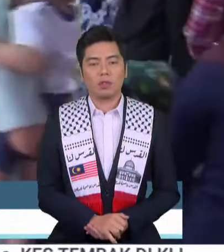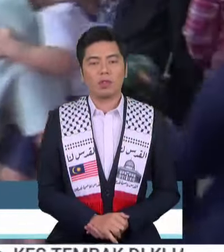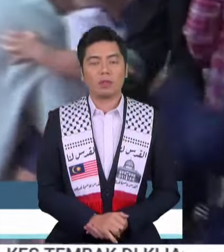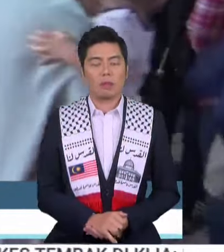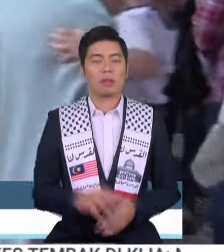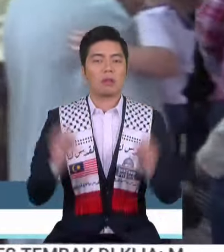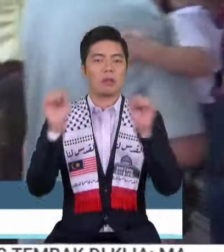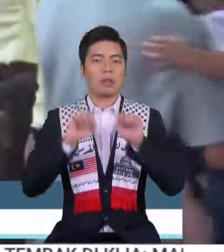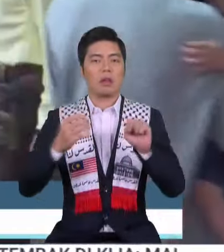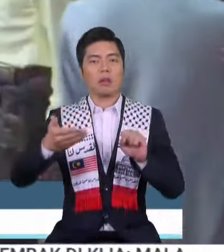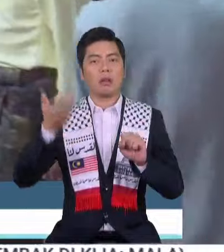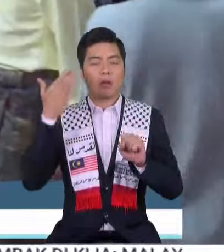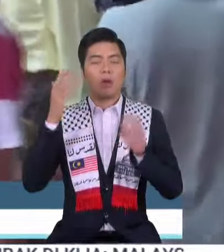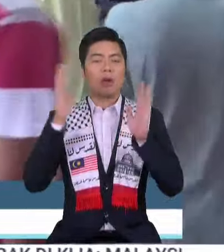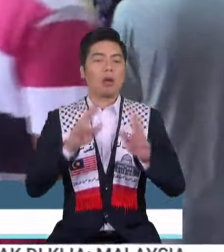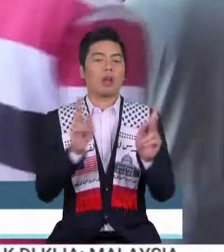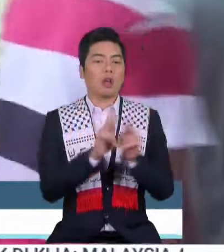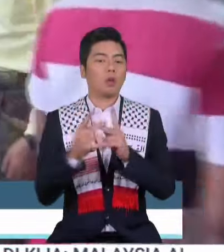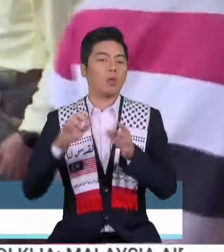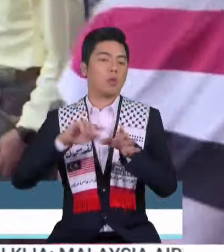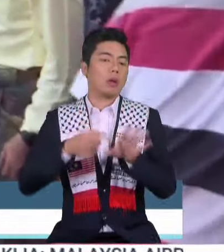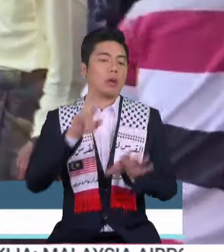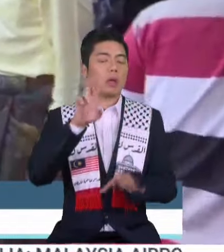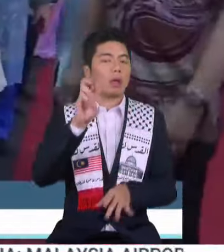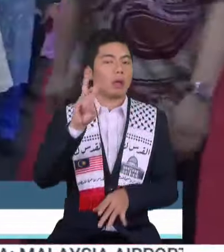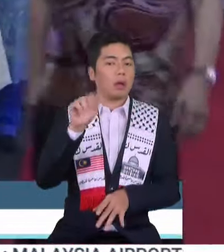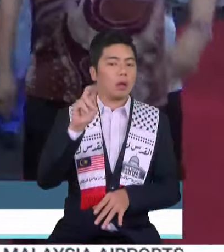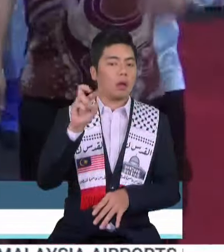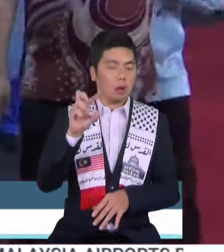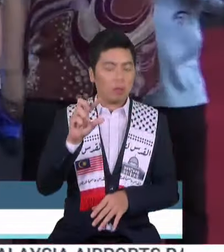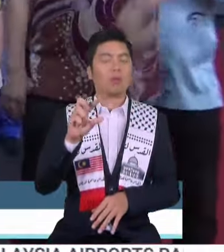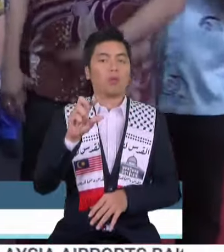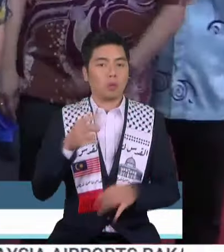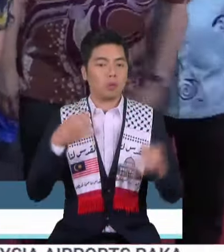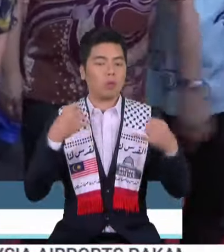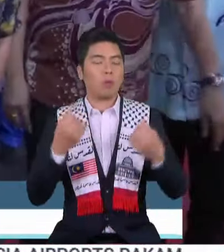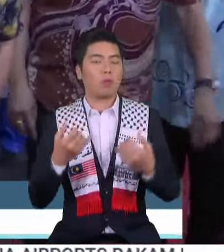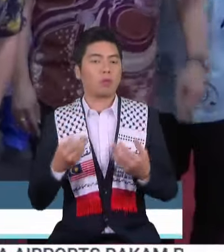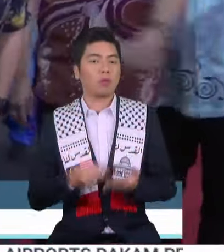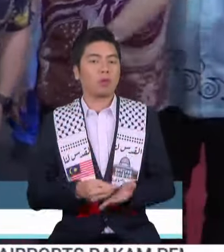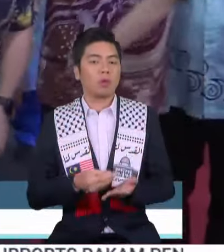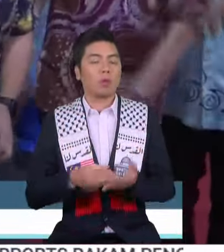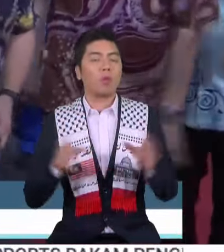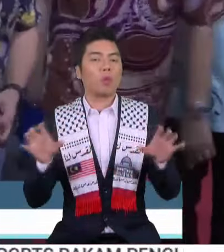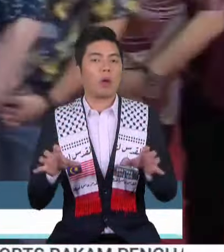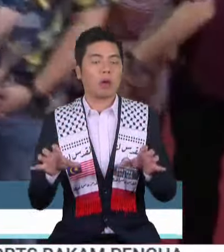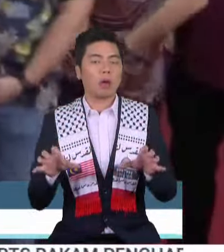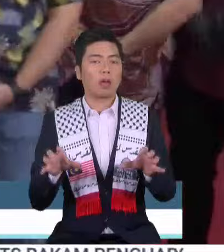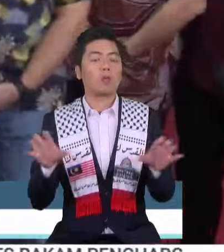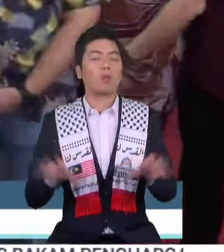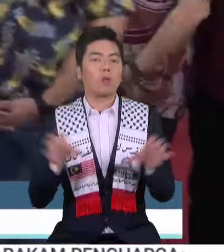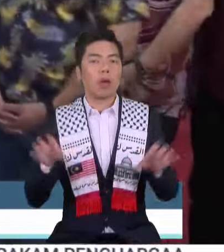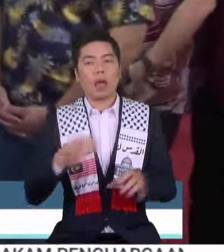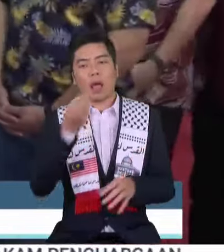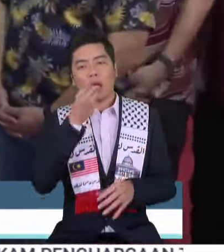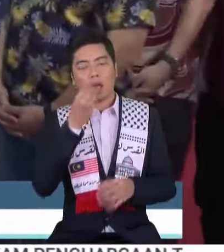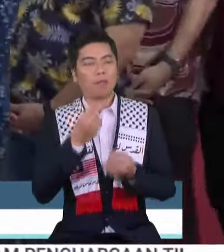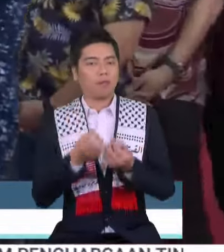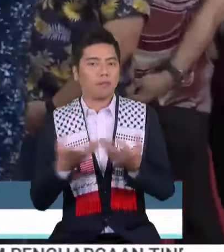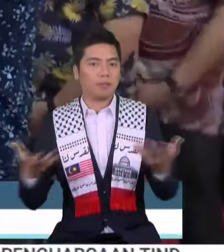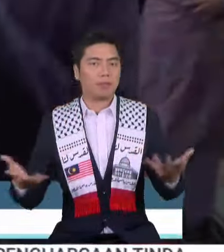Sejak Selasa lepas, penduduk kampung telah merewang bagi menyediakan pelbagai juadah termasuk lompap atau gulai tulang.